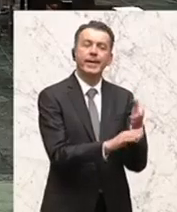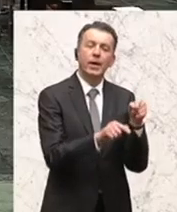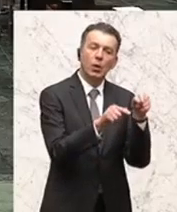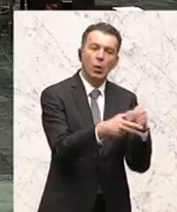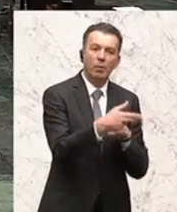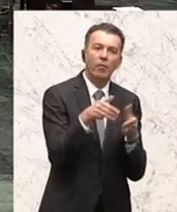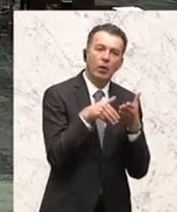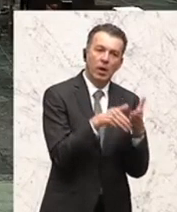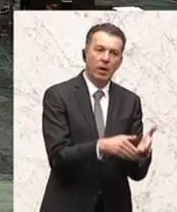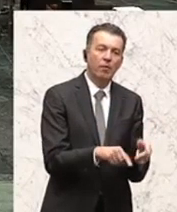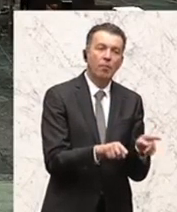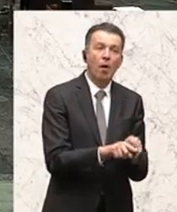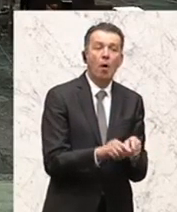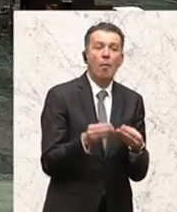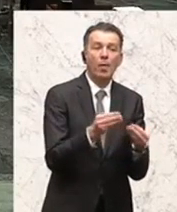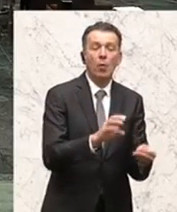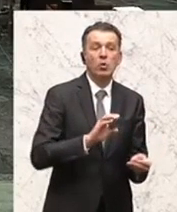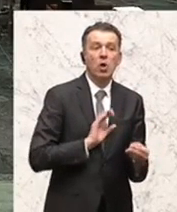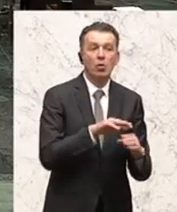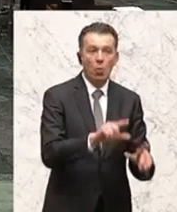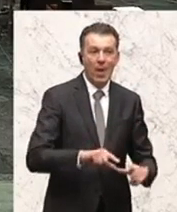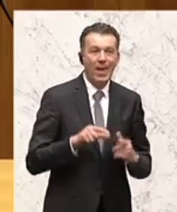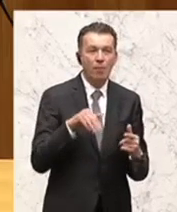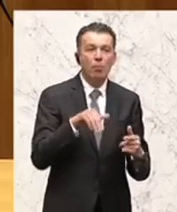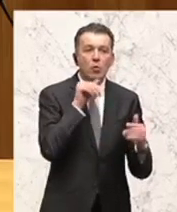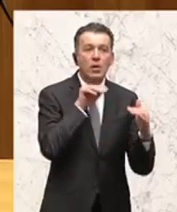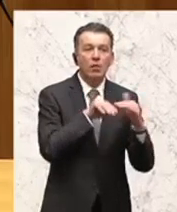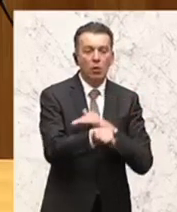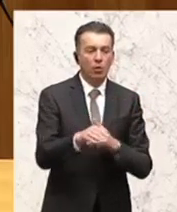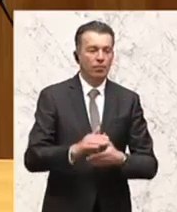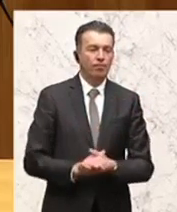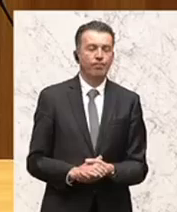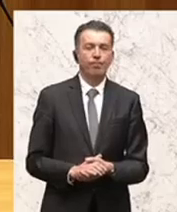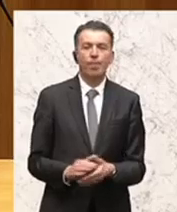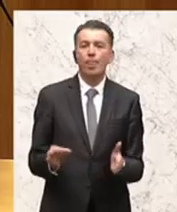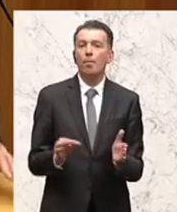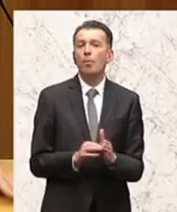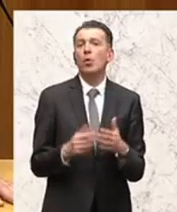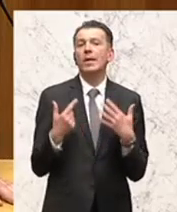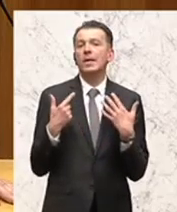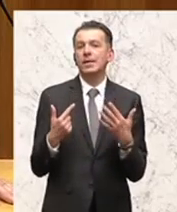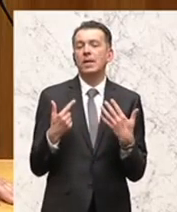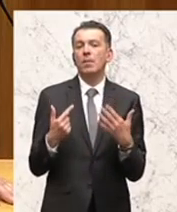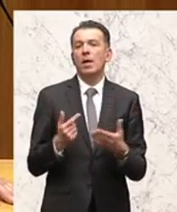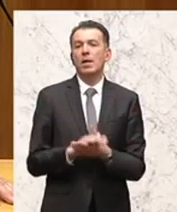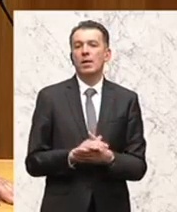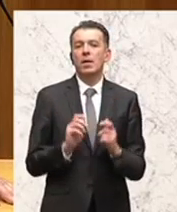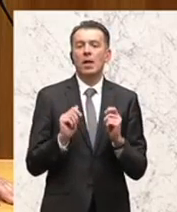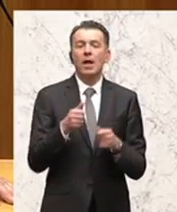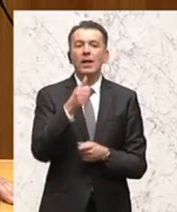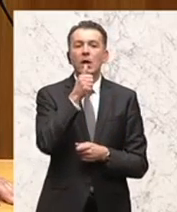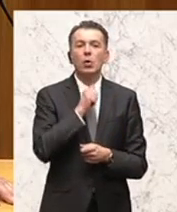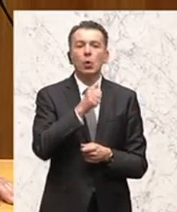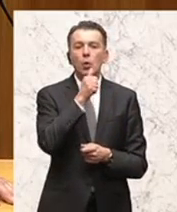Ort helfen, damit diese dort eine Chance hat zu überleben und nicht flüchten muss. Der Tagesordnungspunkt 7, der Antrag der